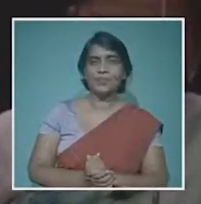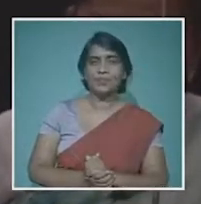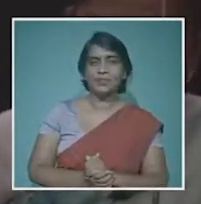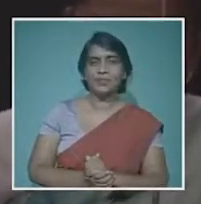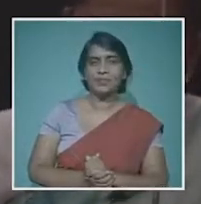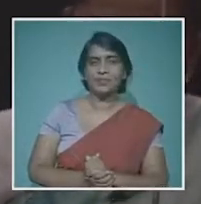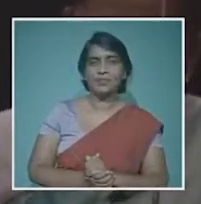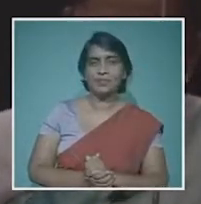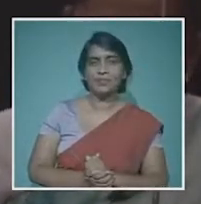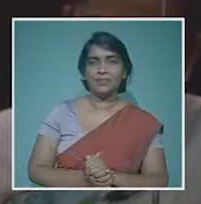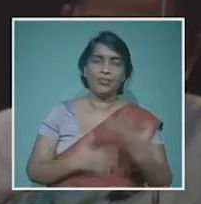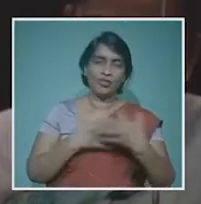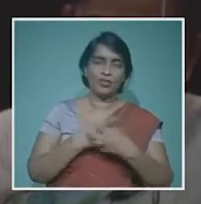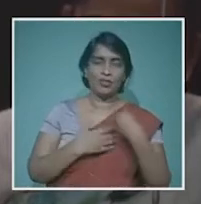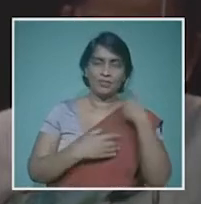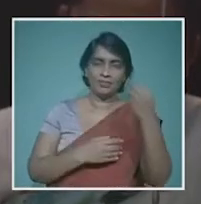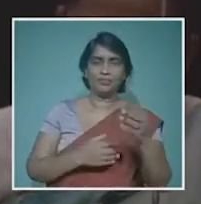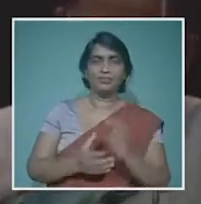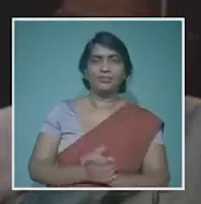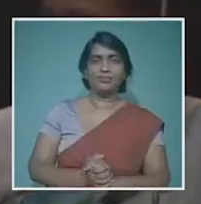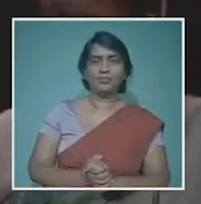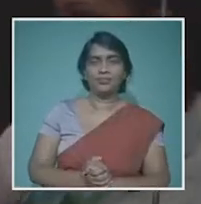ලක්ෂ්මණ ඇමතුමාට මම ඒ කොපියක් එවන්න පිටපතක් එවන්න